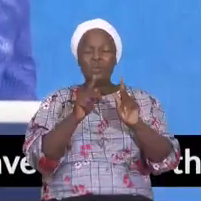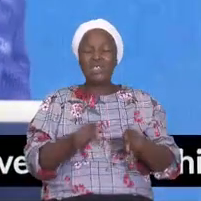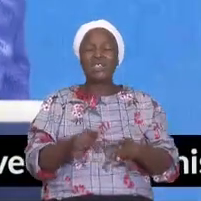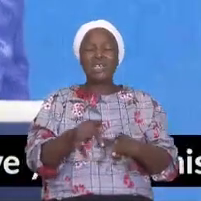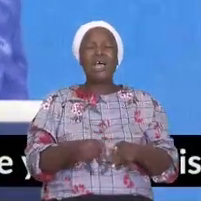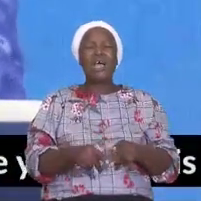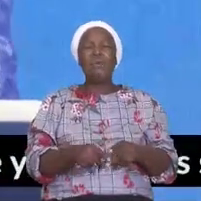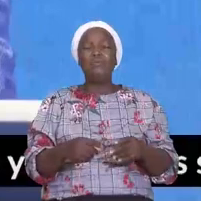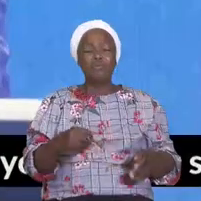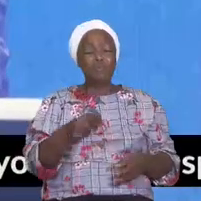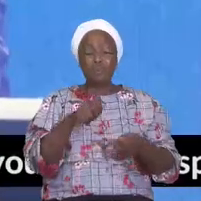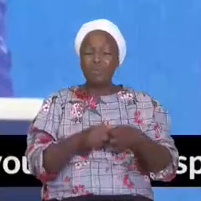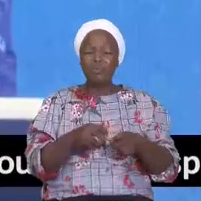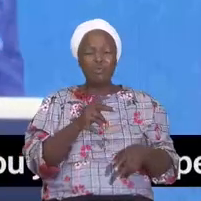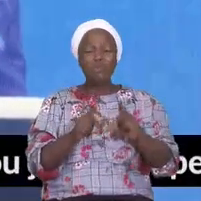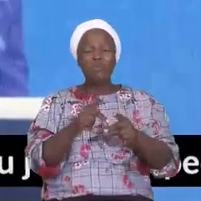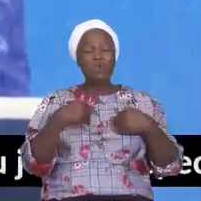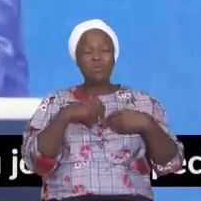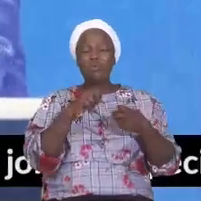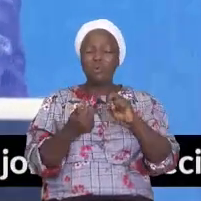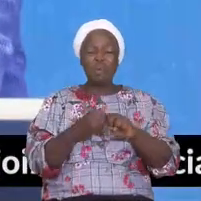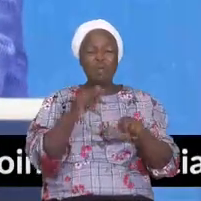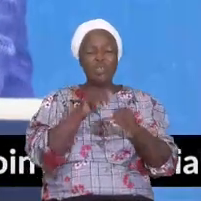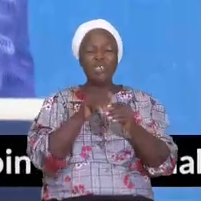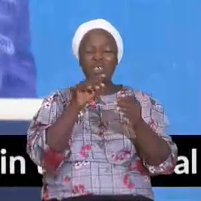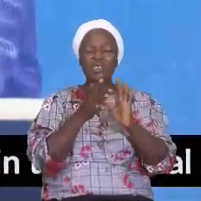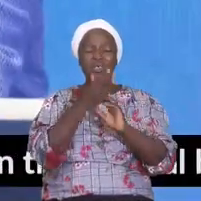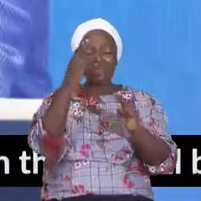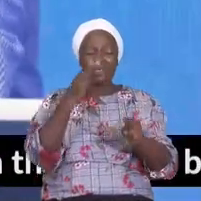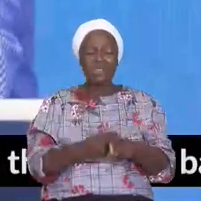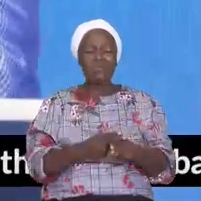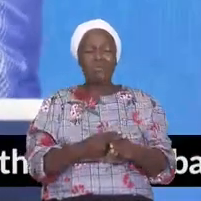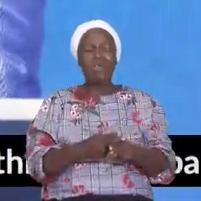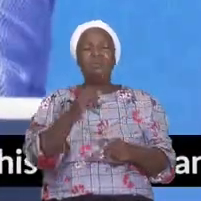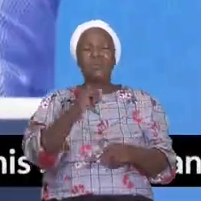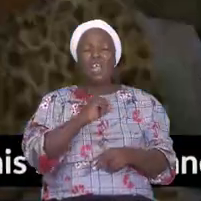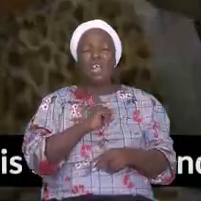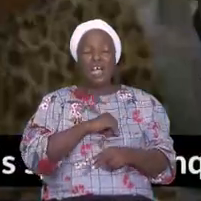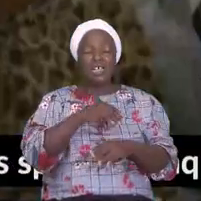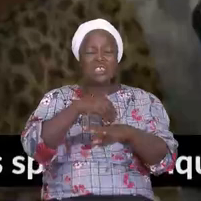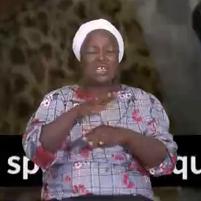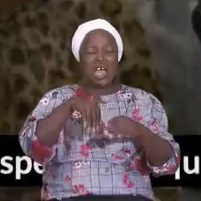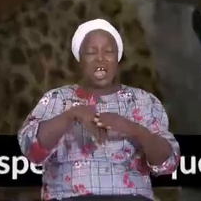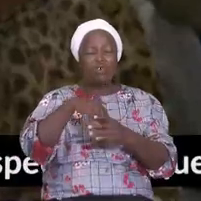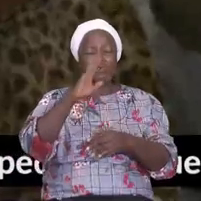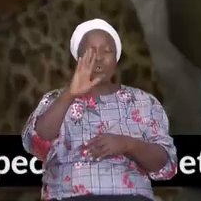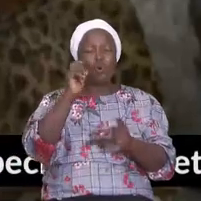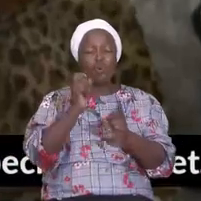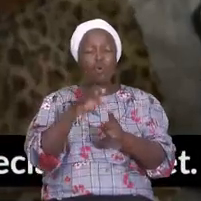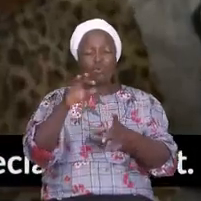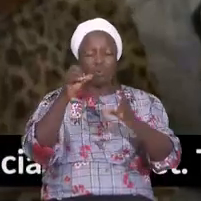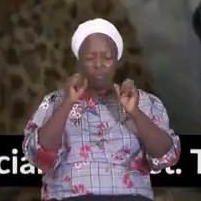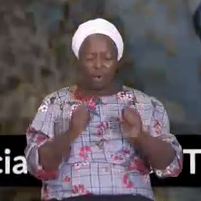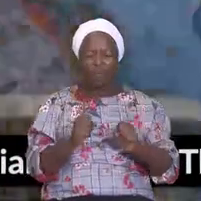malade, que tu touches toute personne opprimée, affligée. Au nom de Jésus,